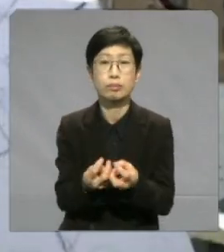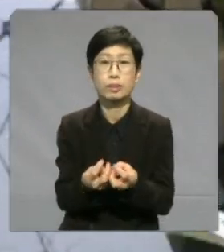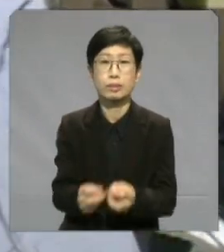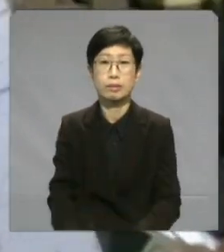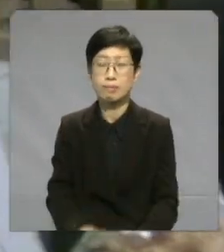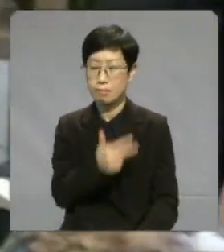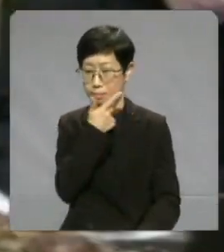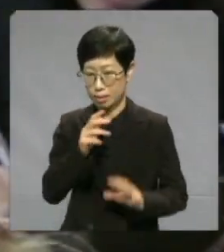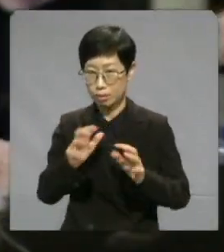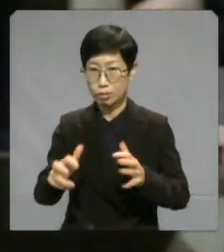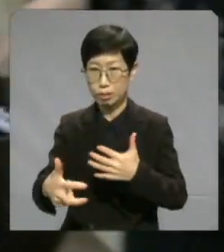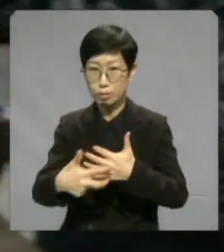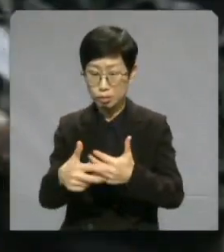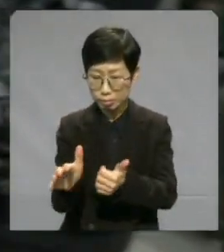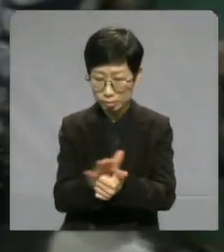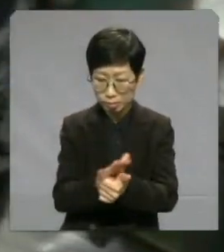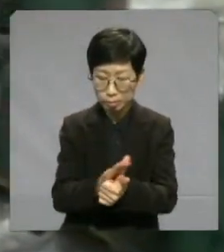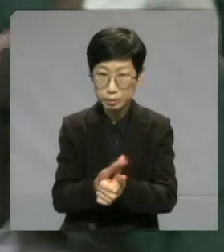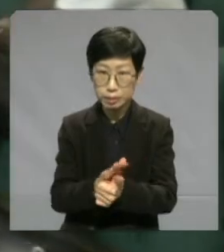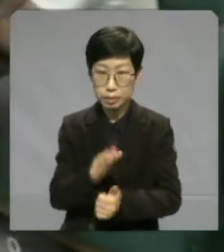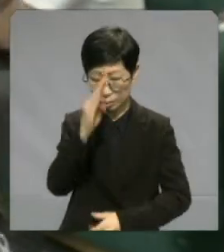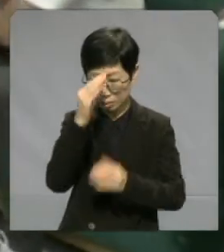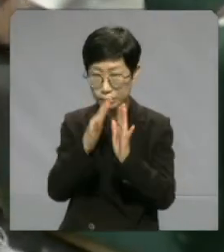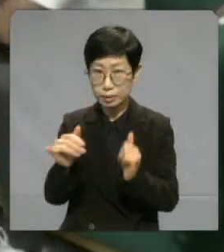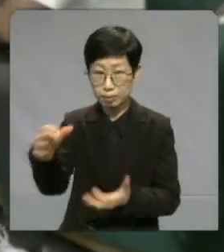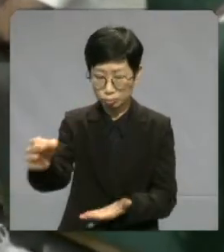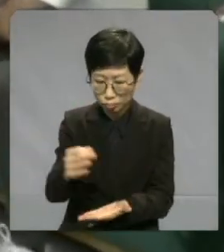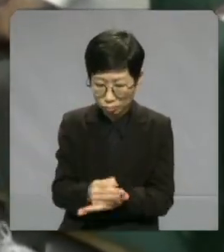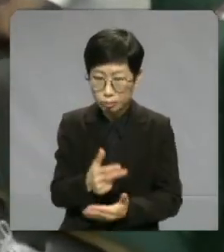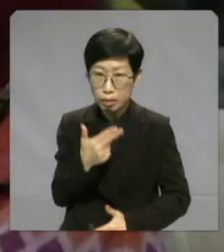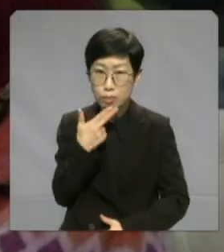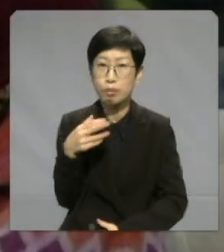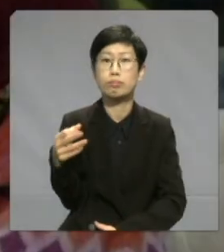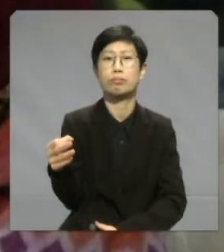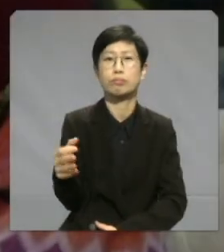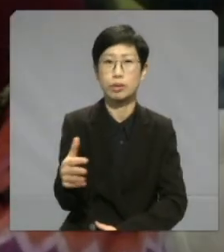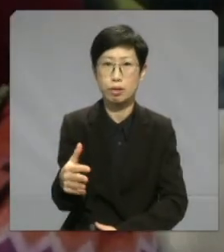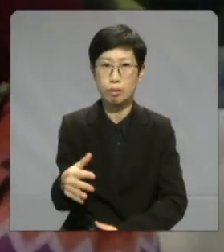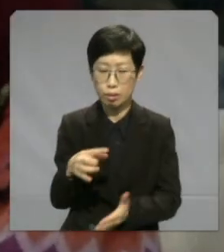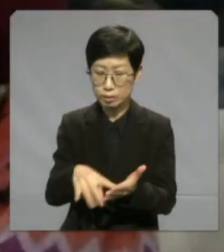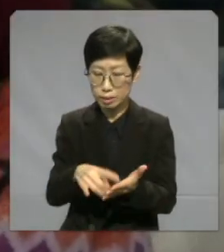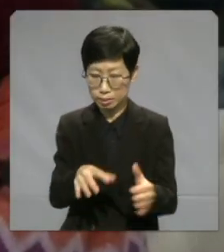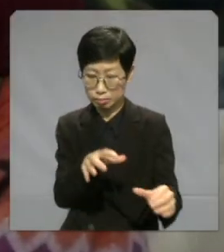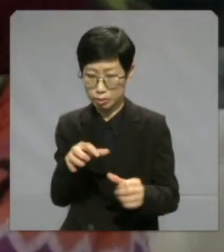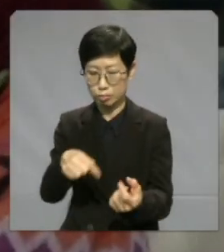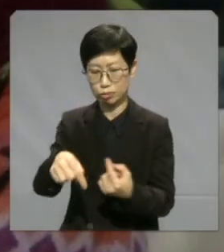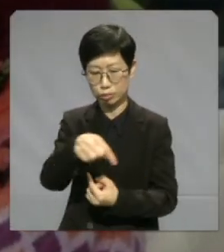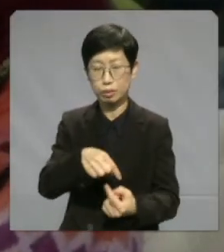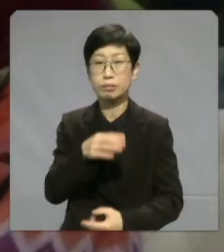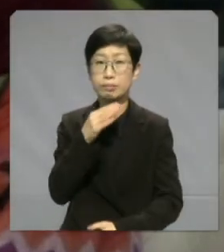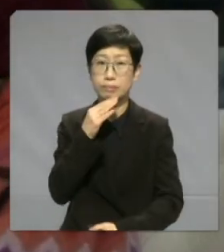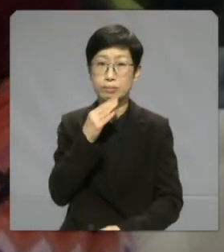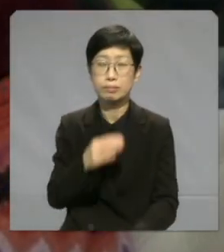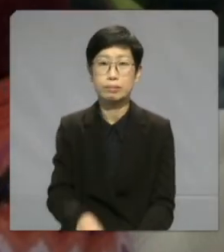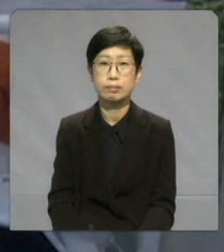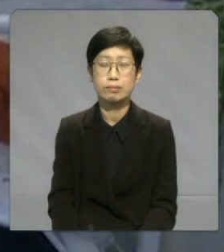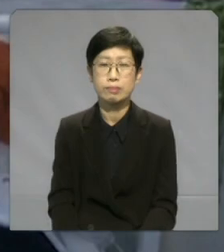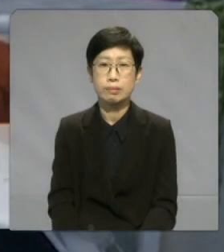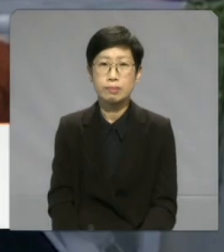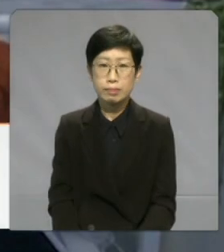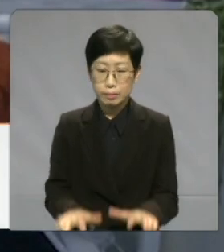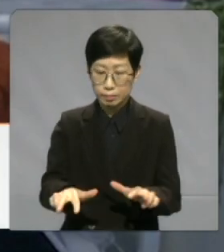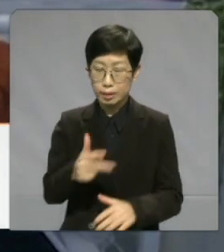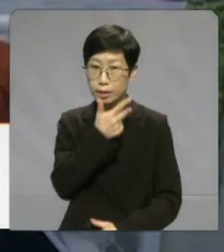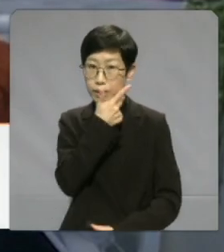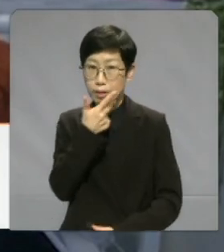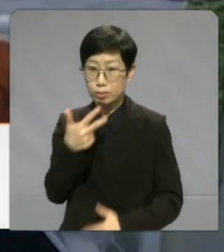영국의 국가보건서비스는 환자들에게 진료비를 받지 않고 세금으로만 운영하는 체제입니다. 현재